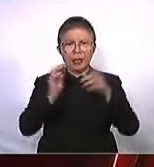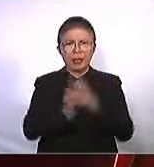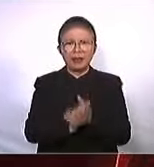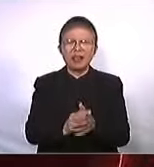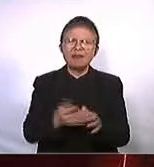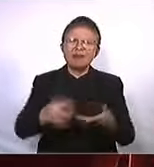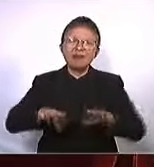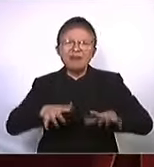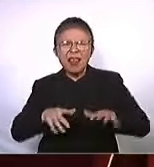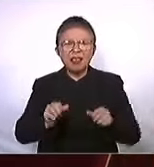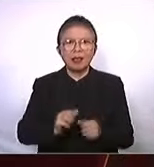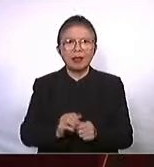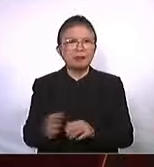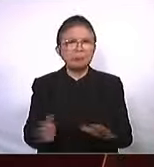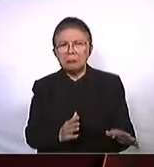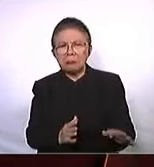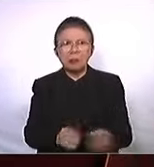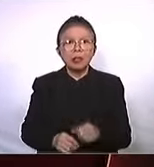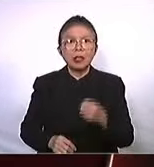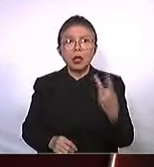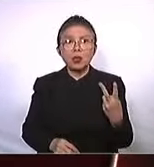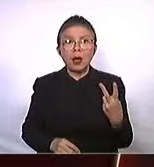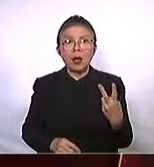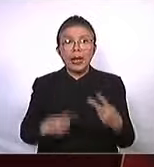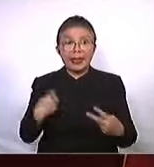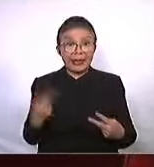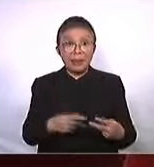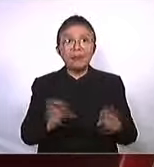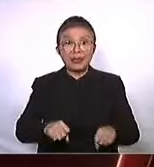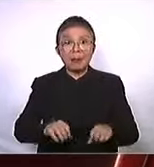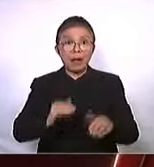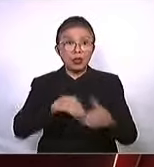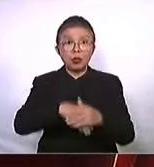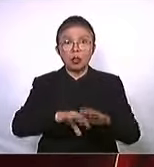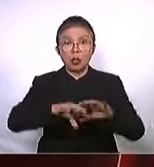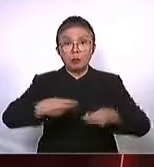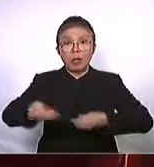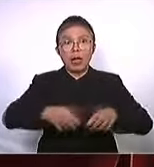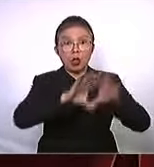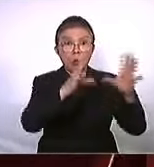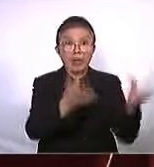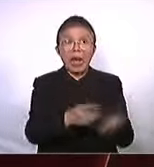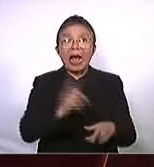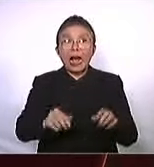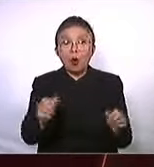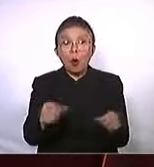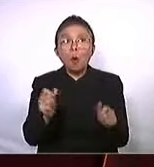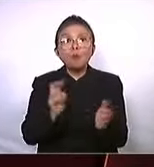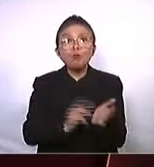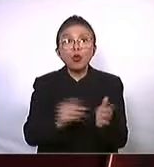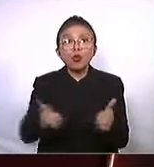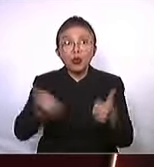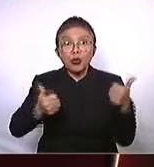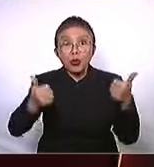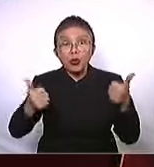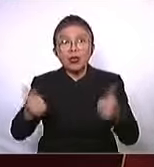kedua, kita bisa hadir di dalam dunia perdagangan global kalau kualitas produksi dalam negeri kita juga